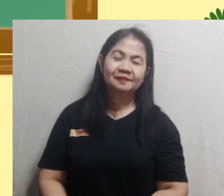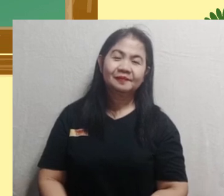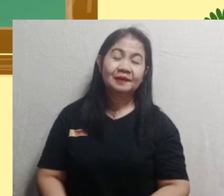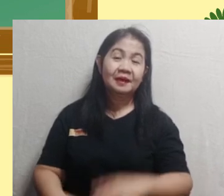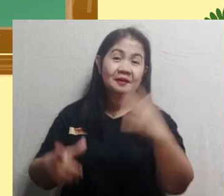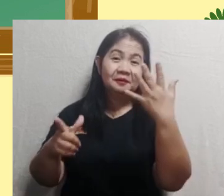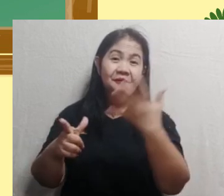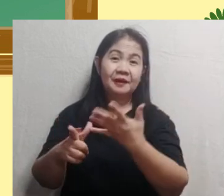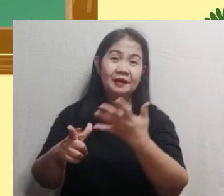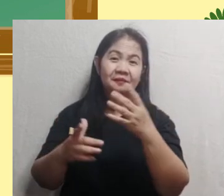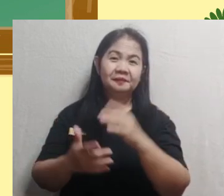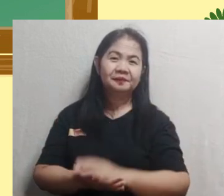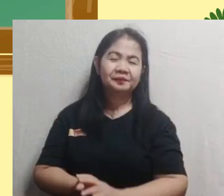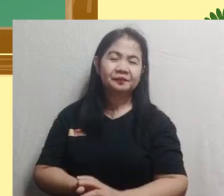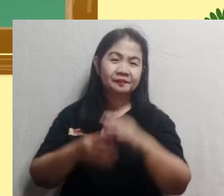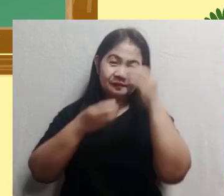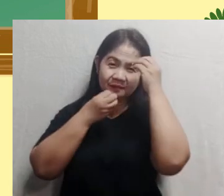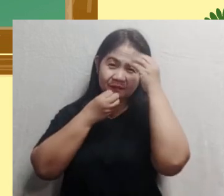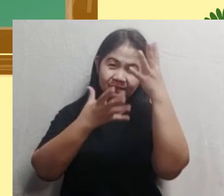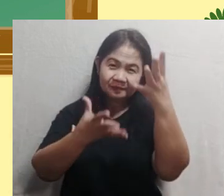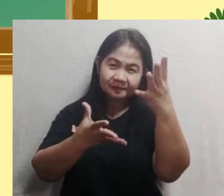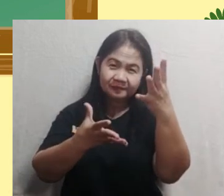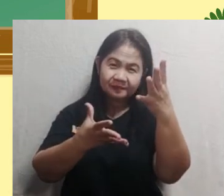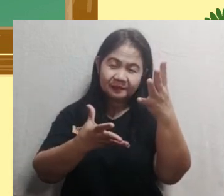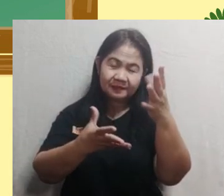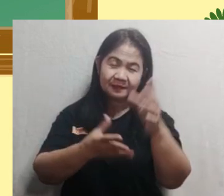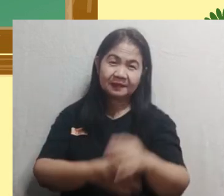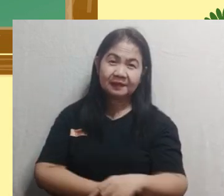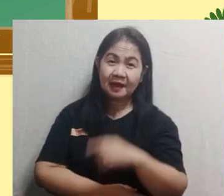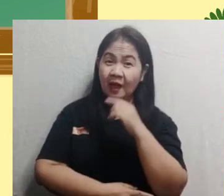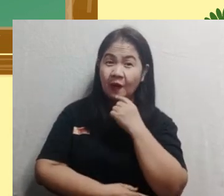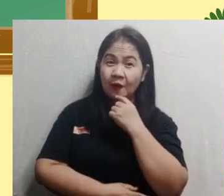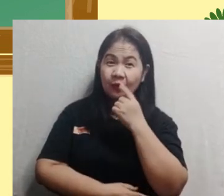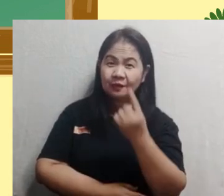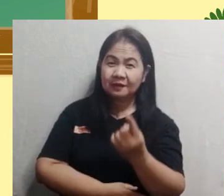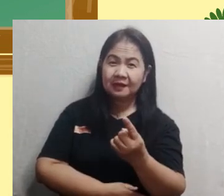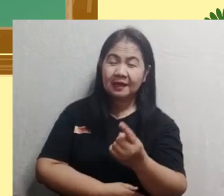Ikalima, sumusunod ako sa utos ng aking ate at kuya.